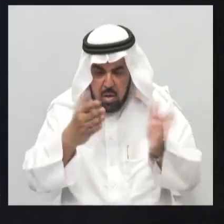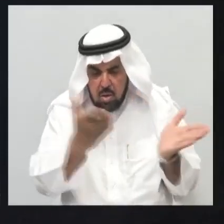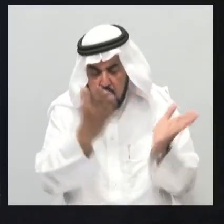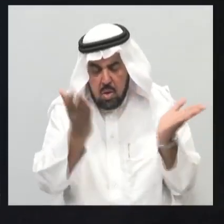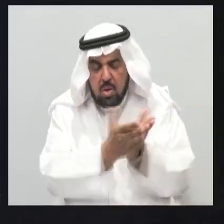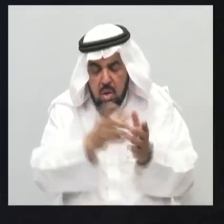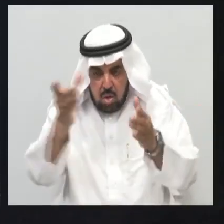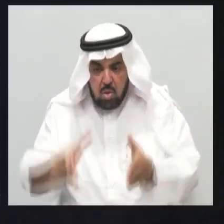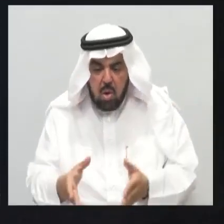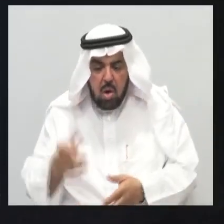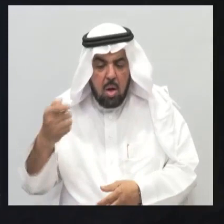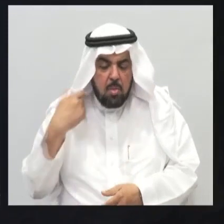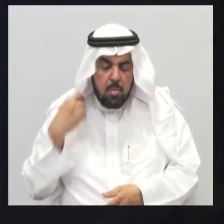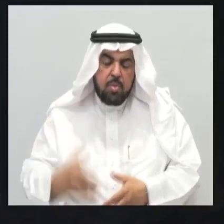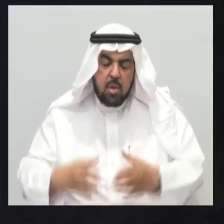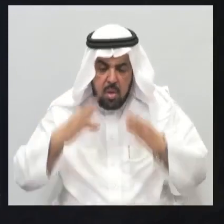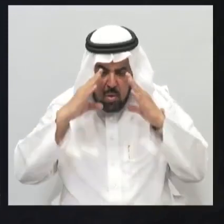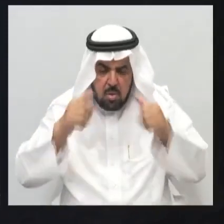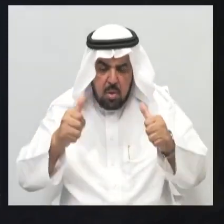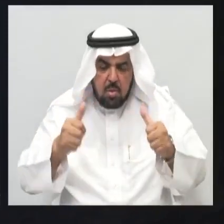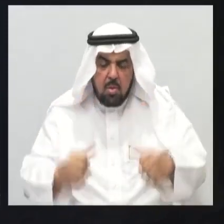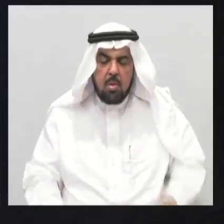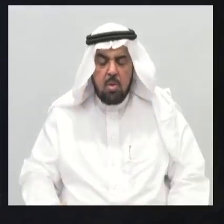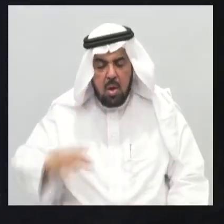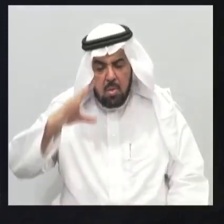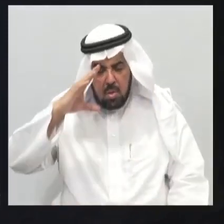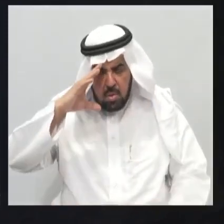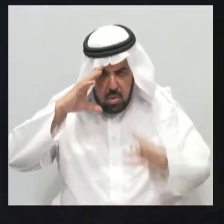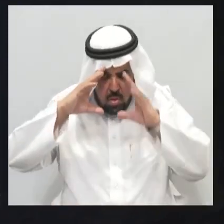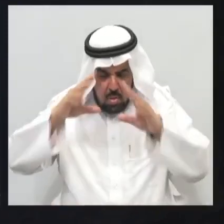لكم حسن استماعكم ودمتم سالمين. السلام عليكم ورحمة الله وبركاته.